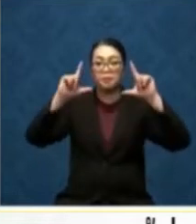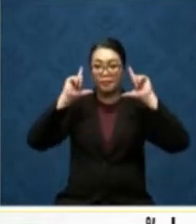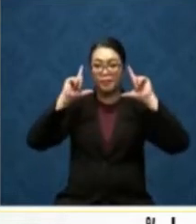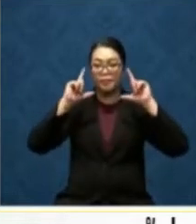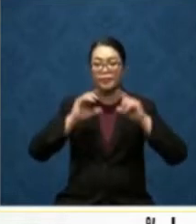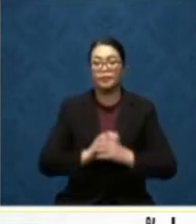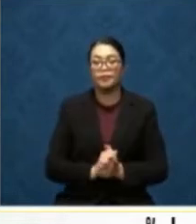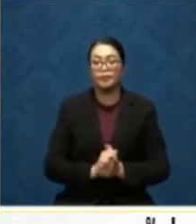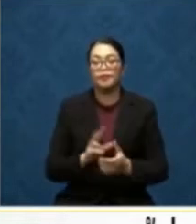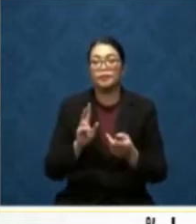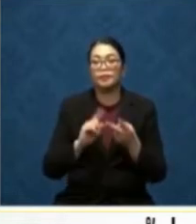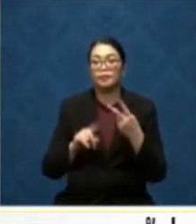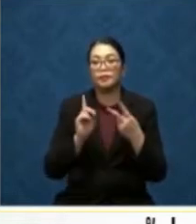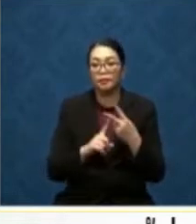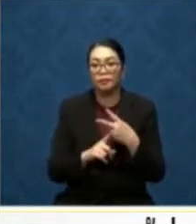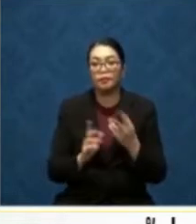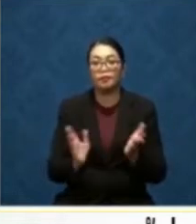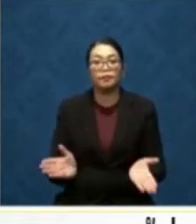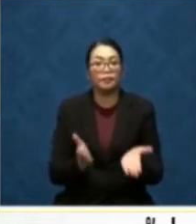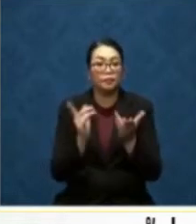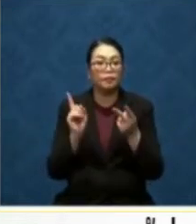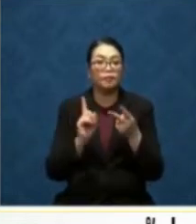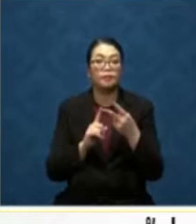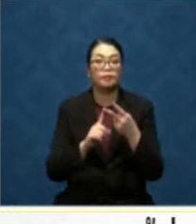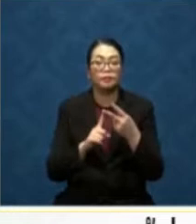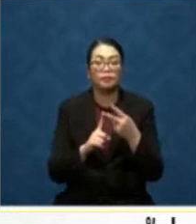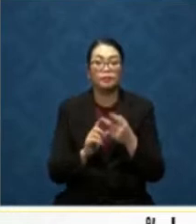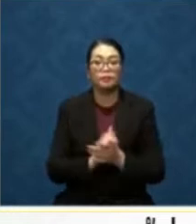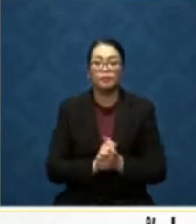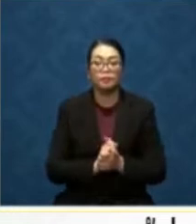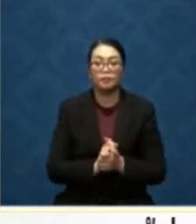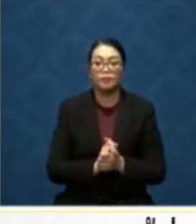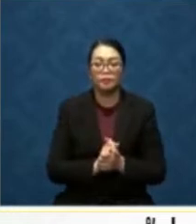เสียงปเทศทสองที่ผมสาบสนุนก็คือว่า